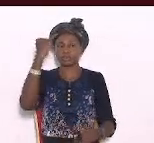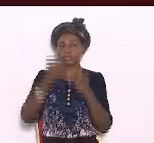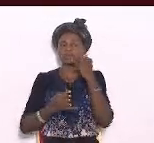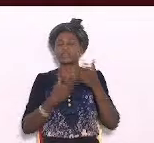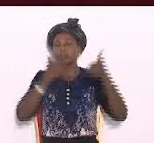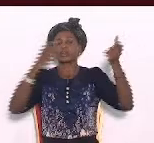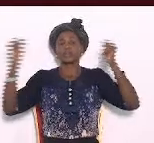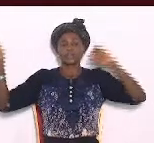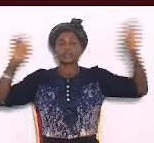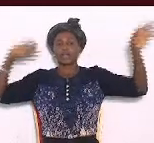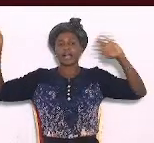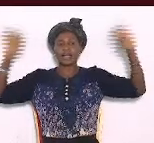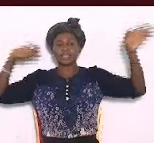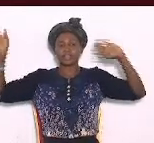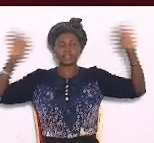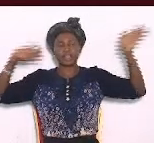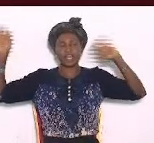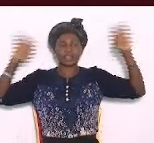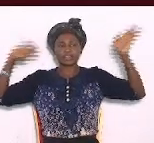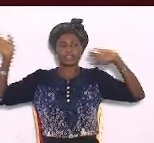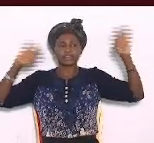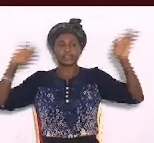levé cri